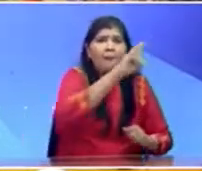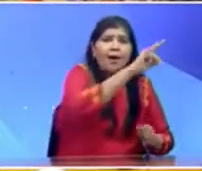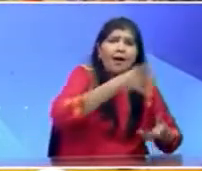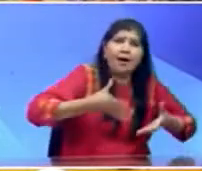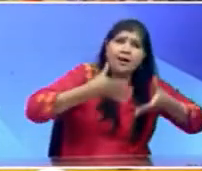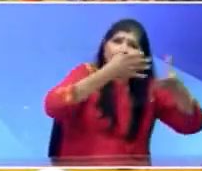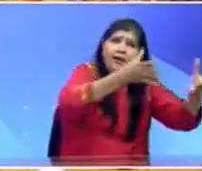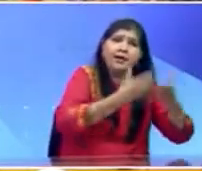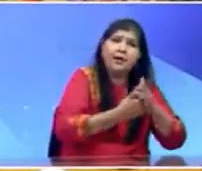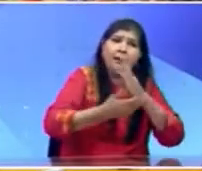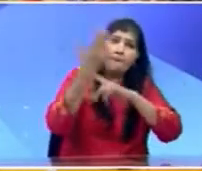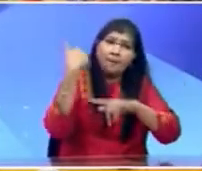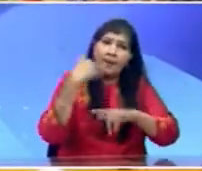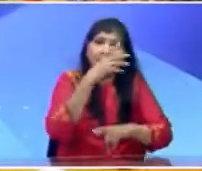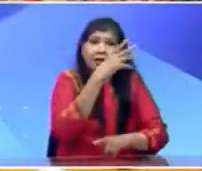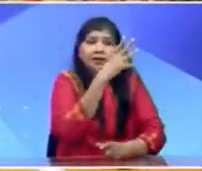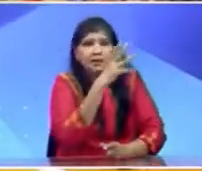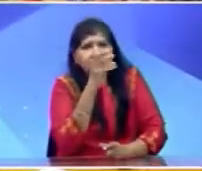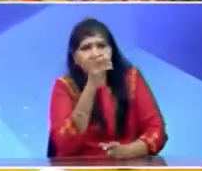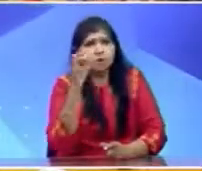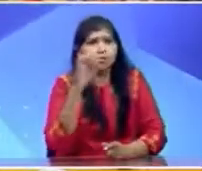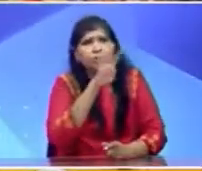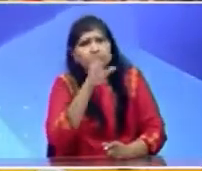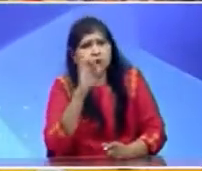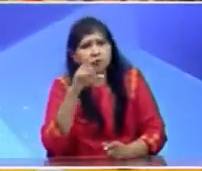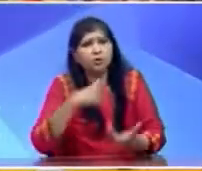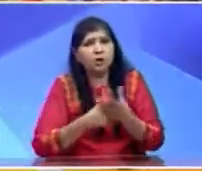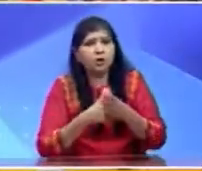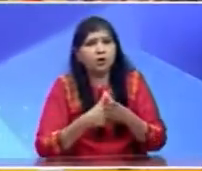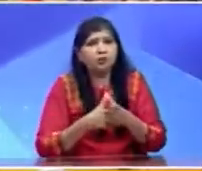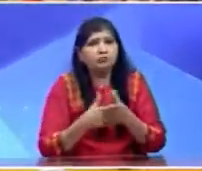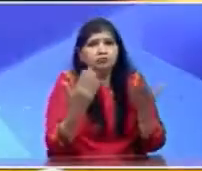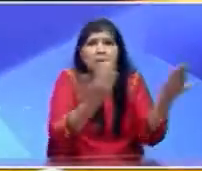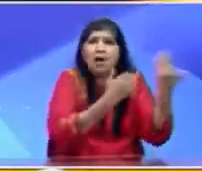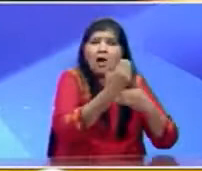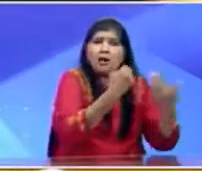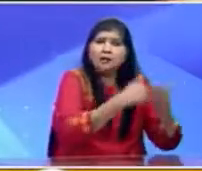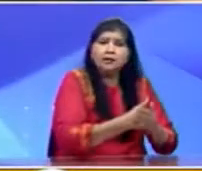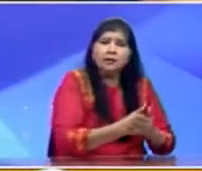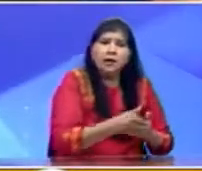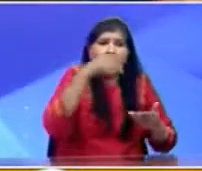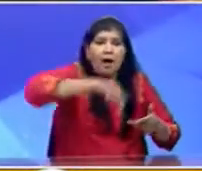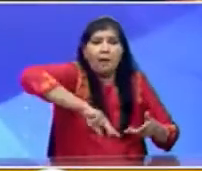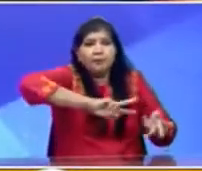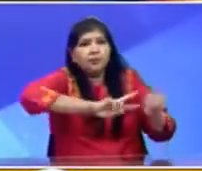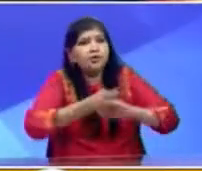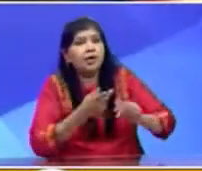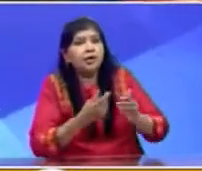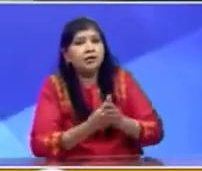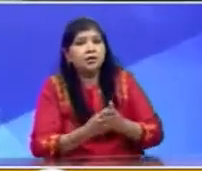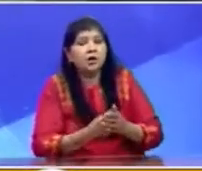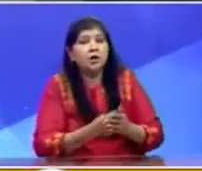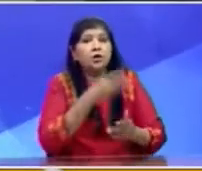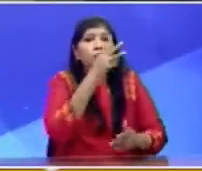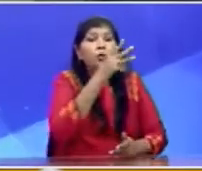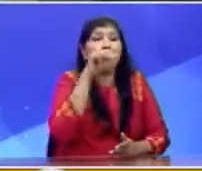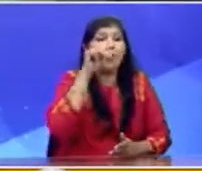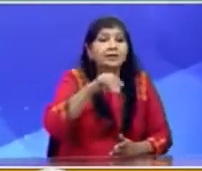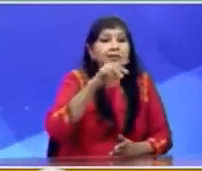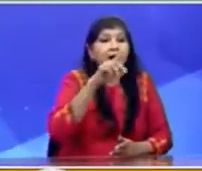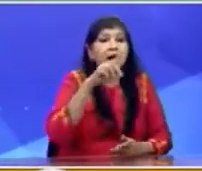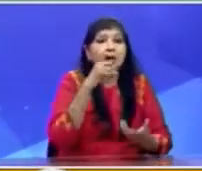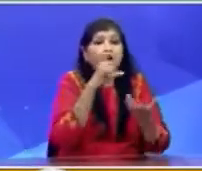पहले 300-400 करोड़ रुपए के खिलौने ही भारत से बाहर जाते थे। और आप तो जानते ही हैं कि ये